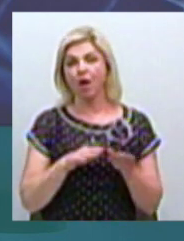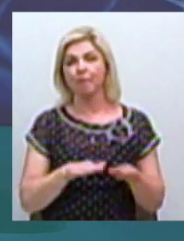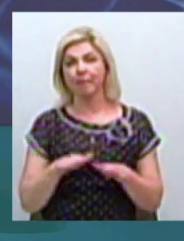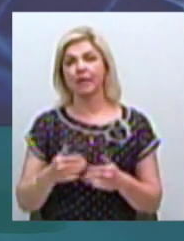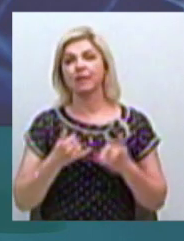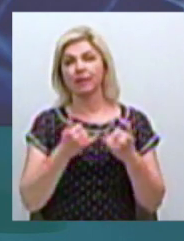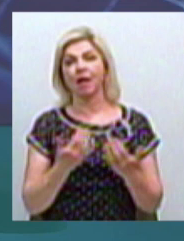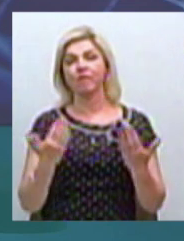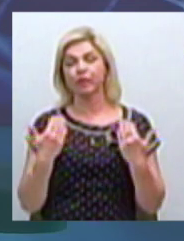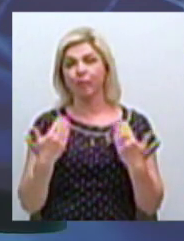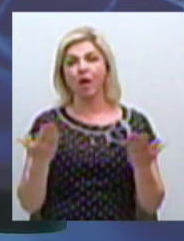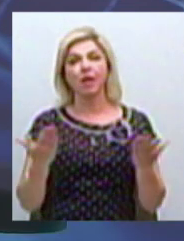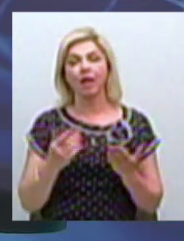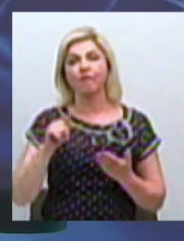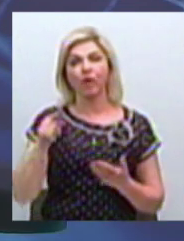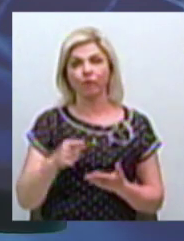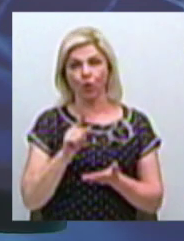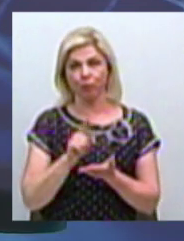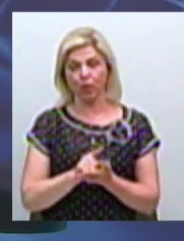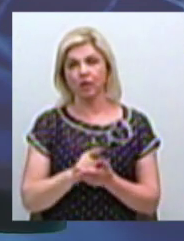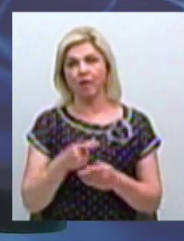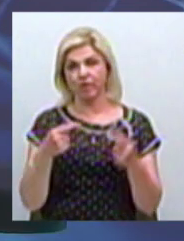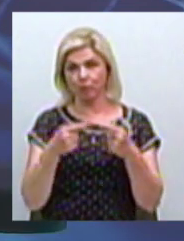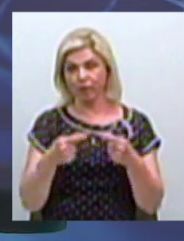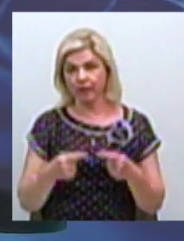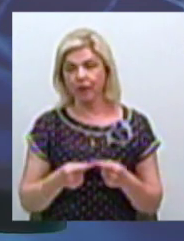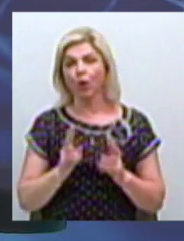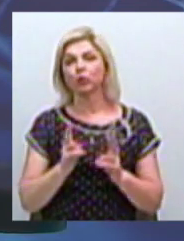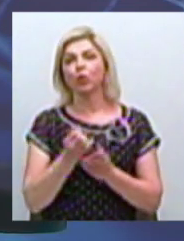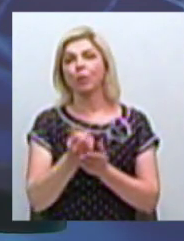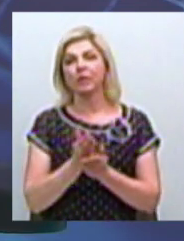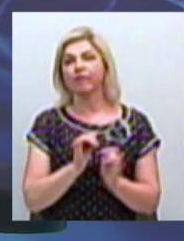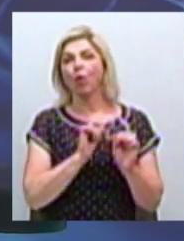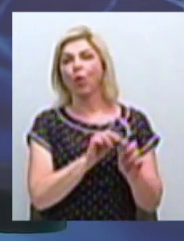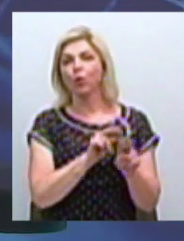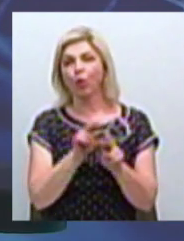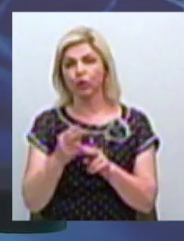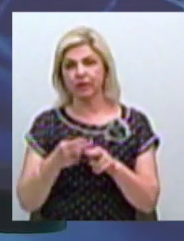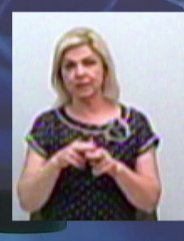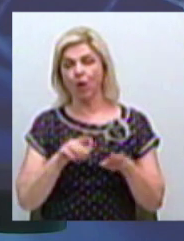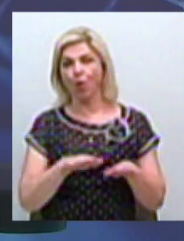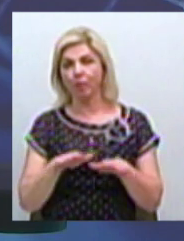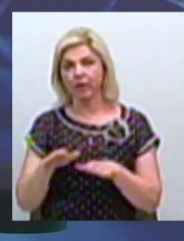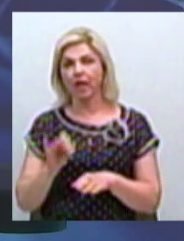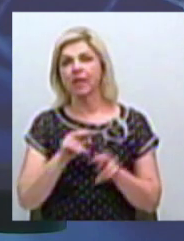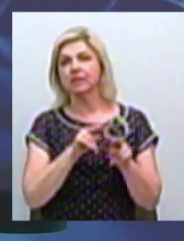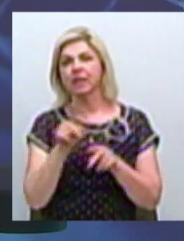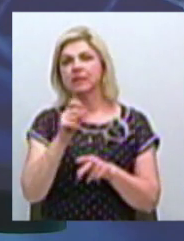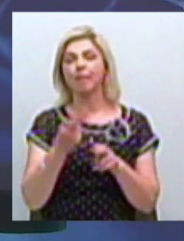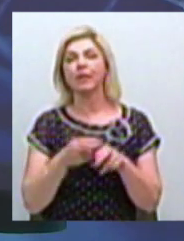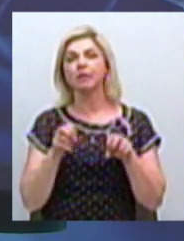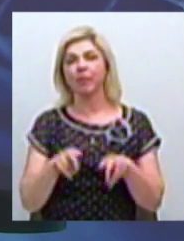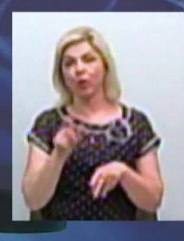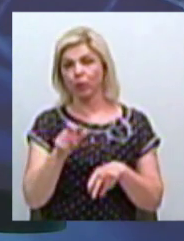відпочинку та яким вимогам вони повинні відповідати? Хто забезпечує охорону цих об'єктів та стежить за безпекою